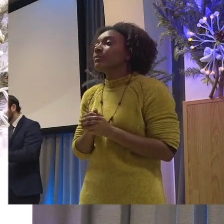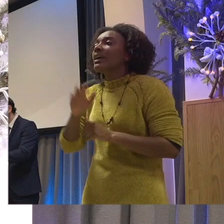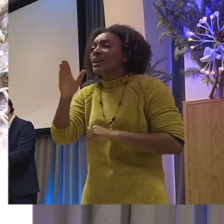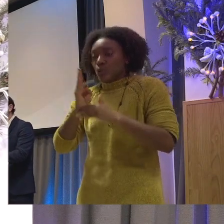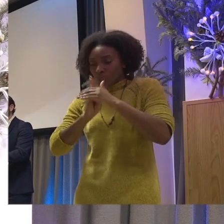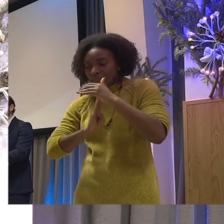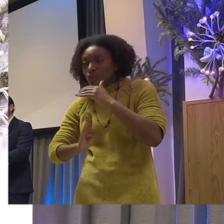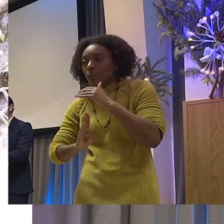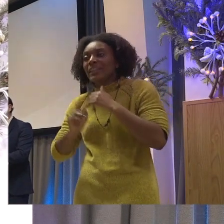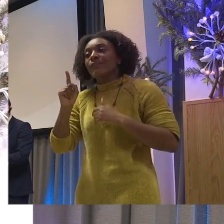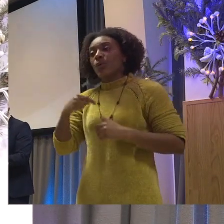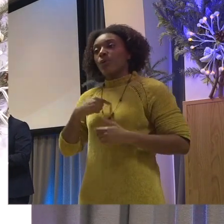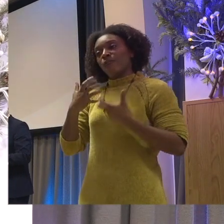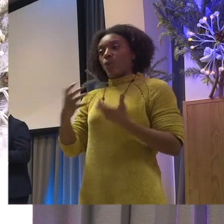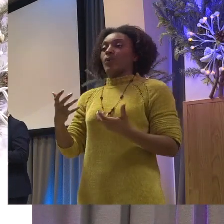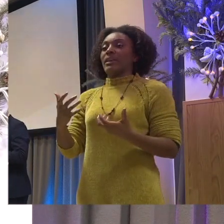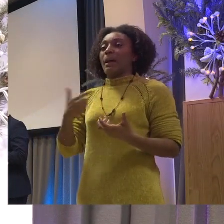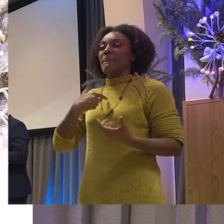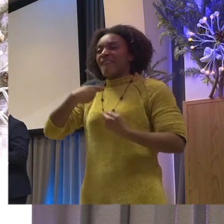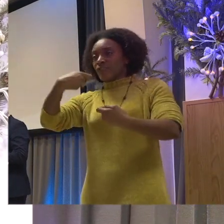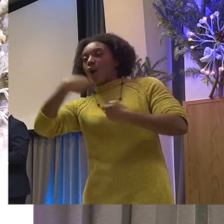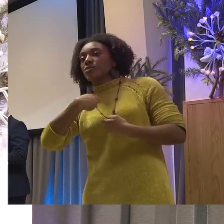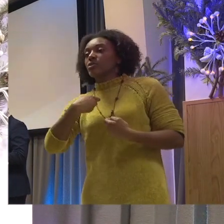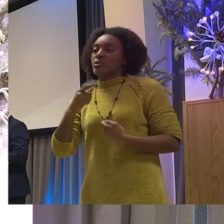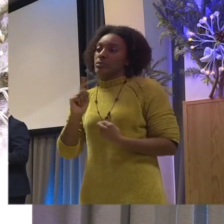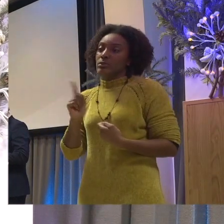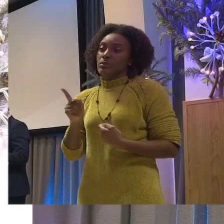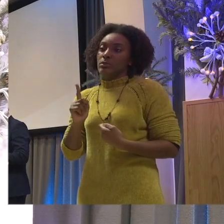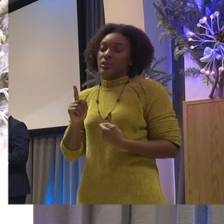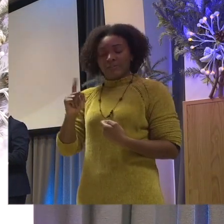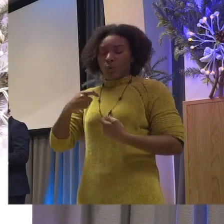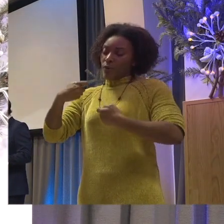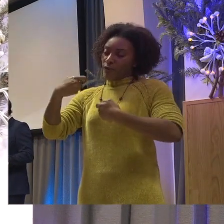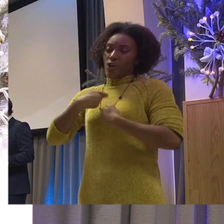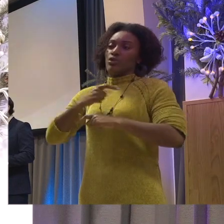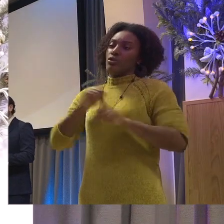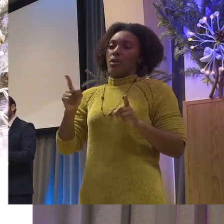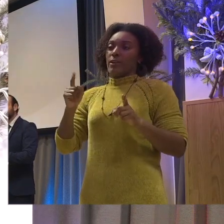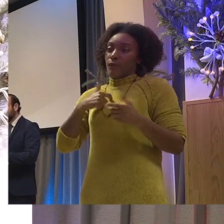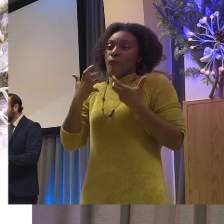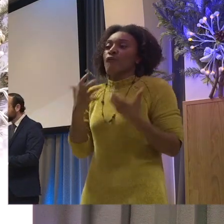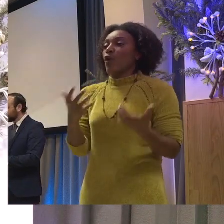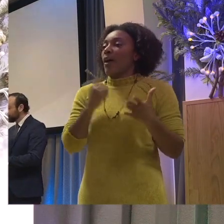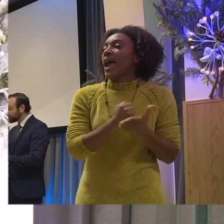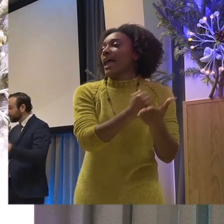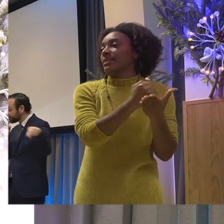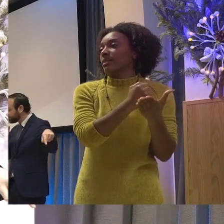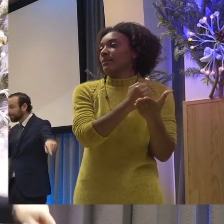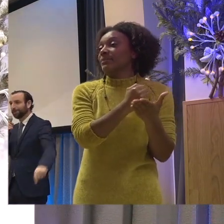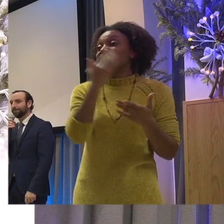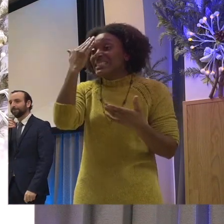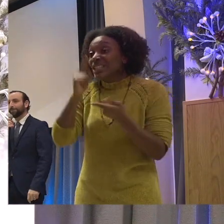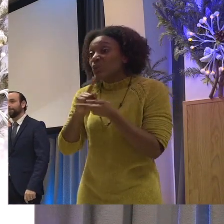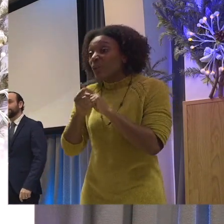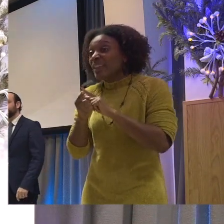le respect, dans la joie, dans l'amour et dans la liberté. Alléluia. Parce que celui qui réduit en esclavage, c'est le